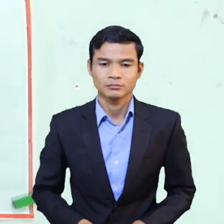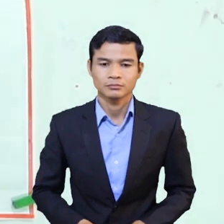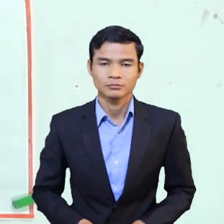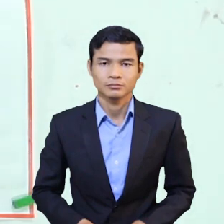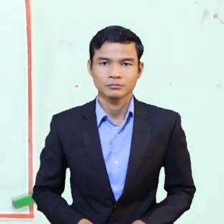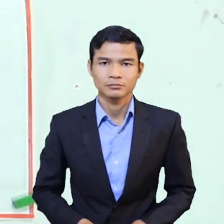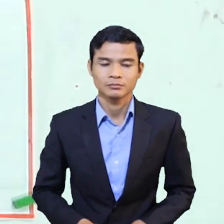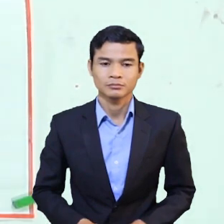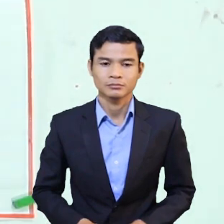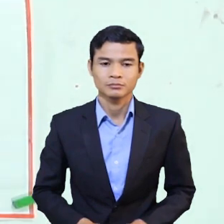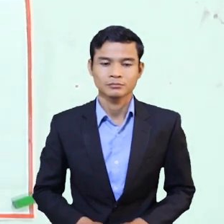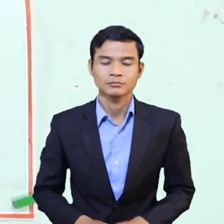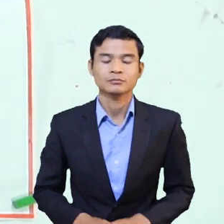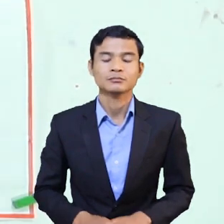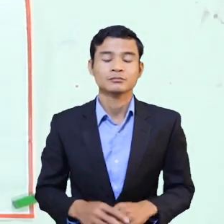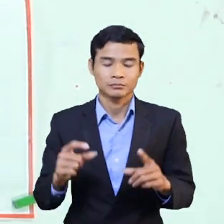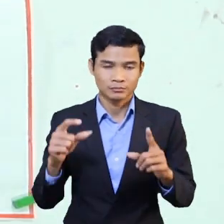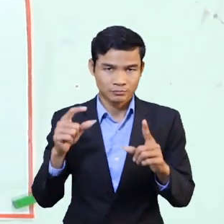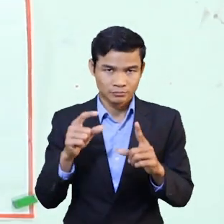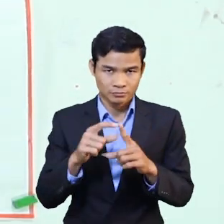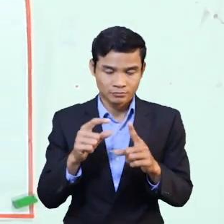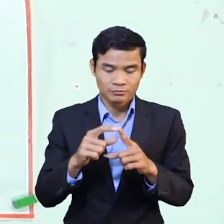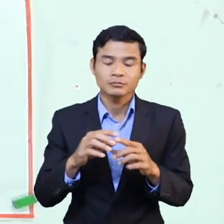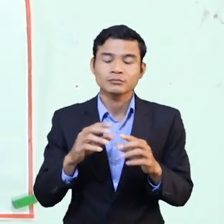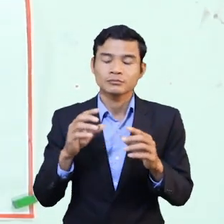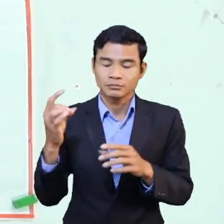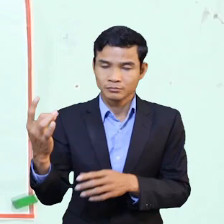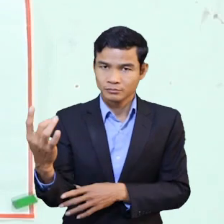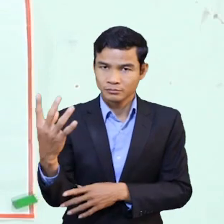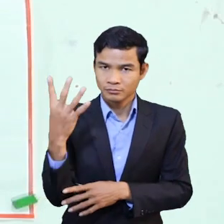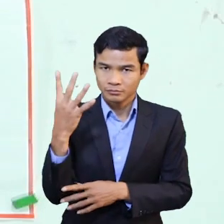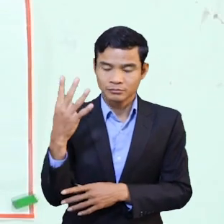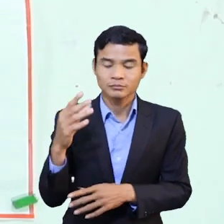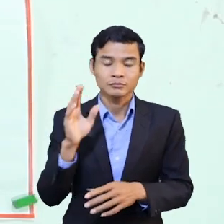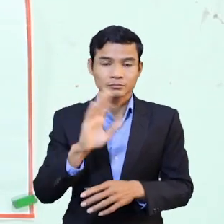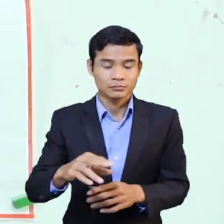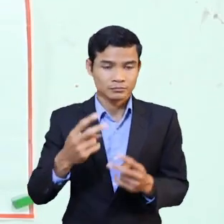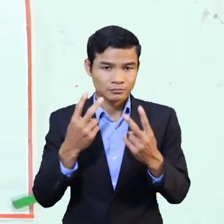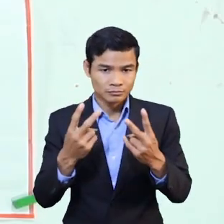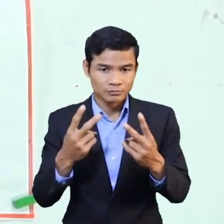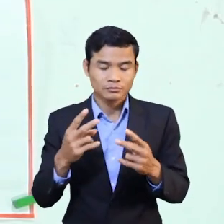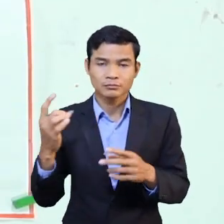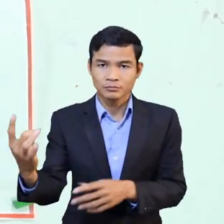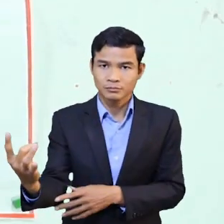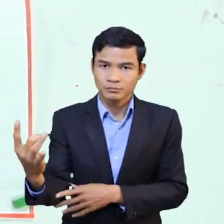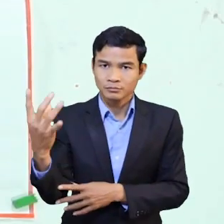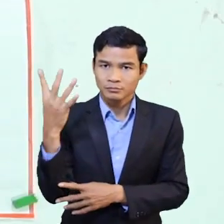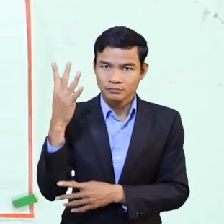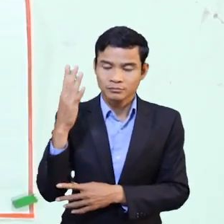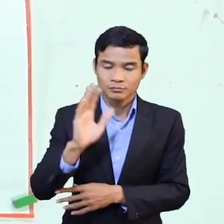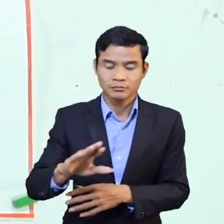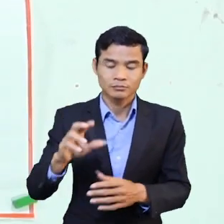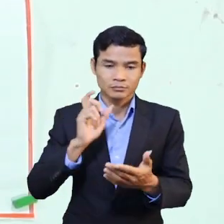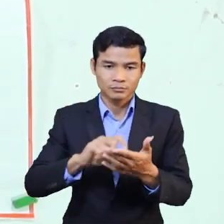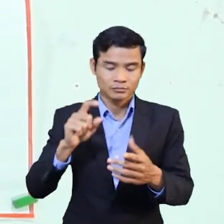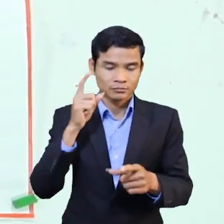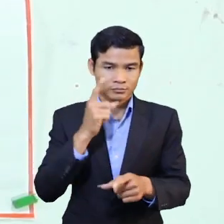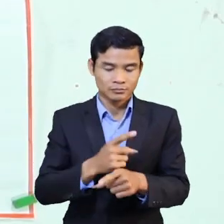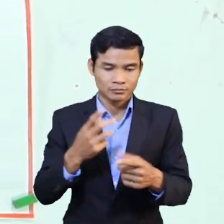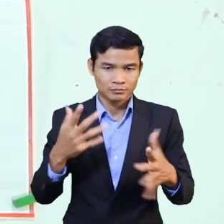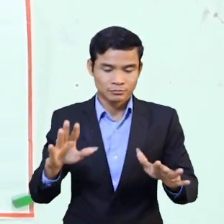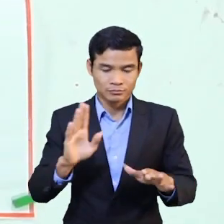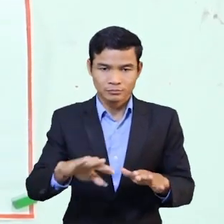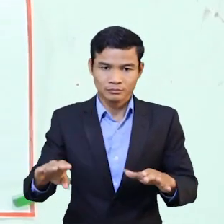Chà, này cứ chỉ bịa bôn lử, chả là con mới mất con. Chà, ta bịa bôn lử để con sạch xế bàn trăm trai rừng nơi